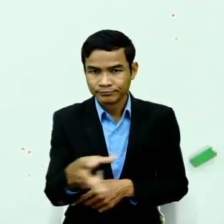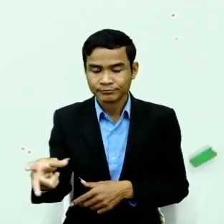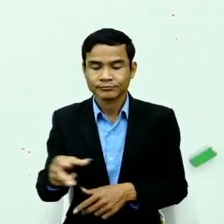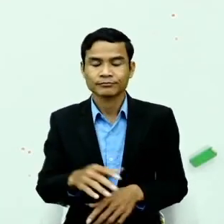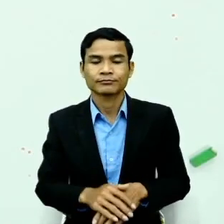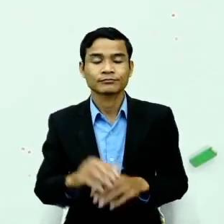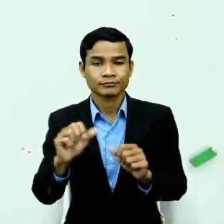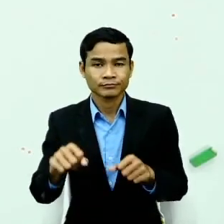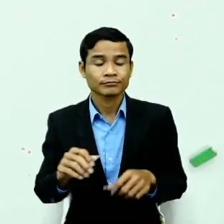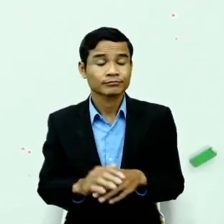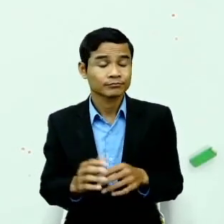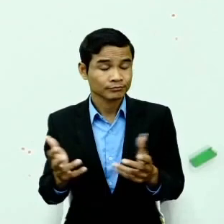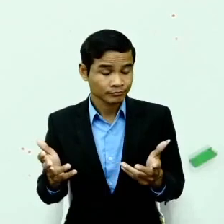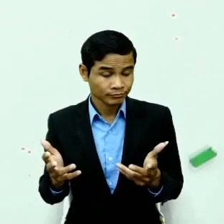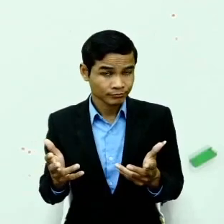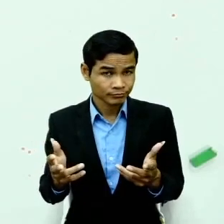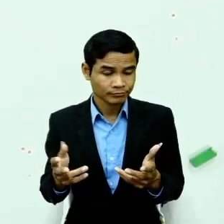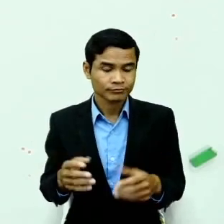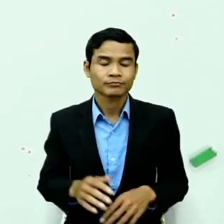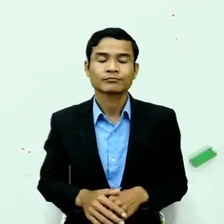con